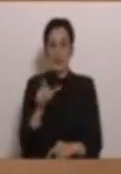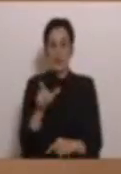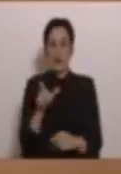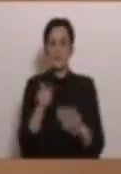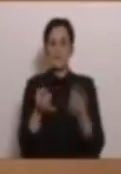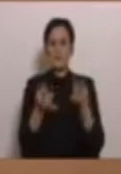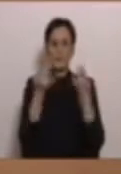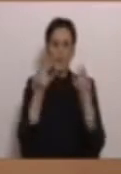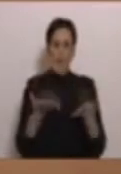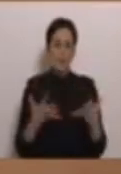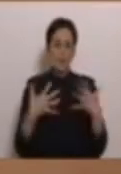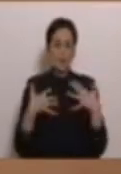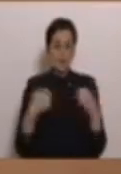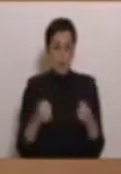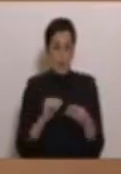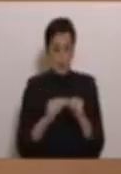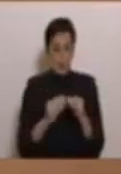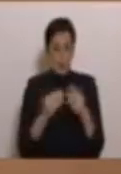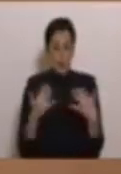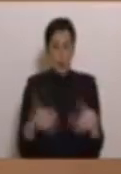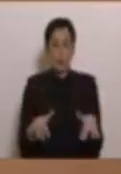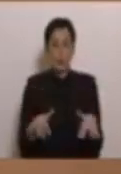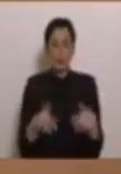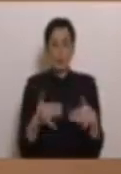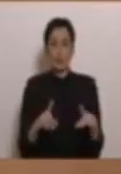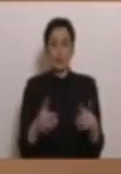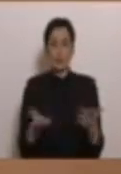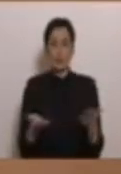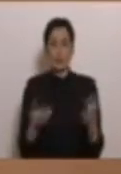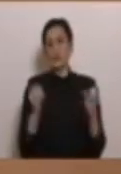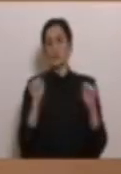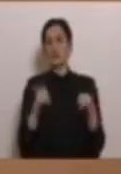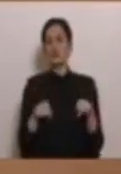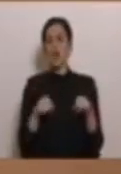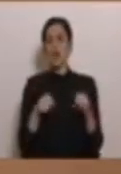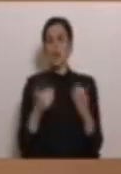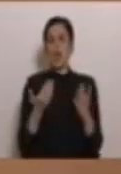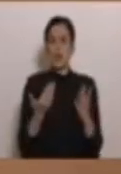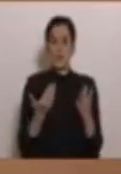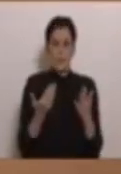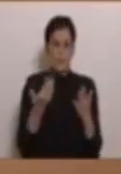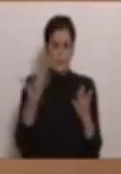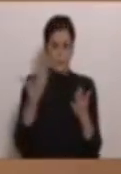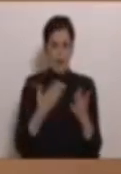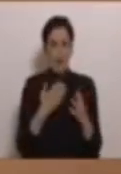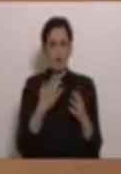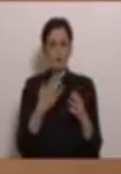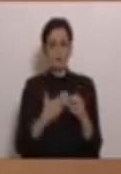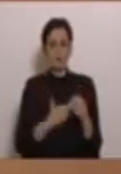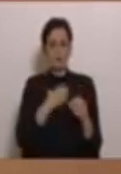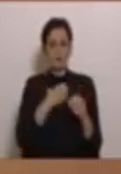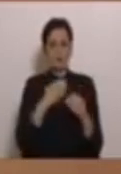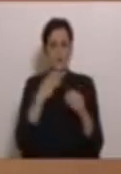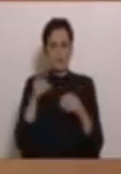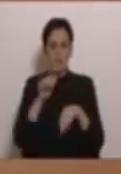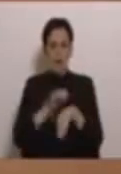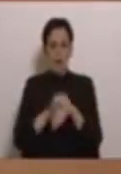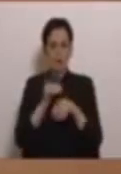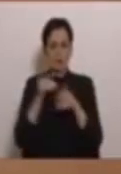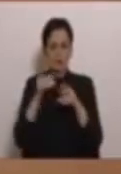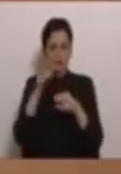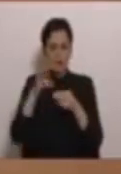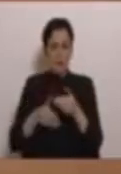ელემენტარული ჯანმრთელობის პრობლემაა უკვე, შეიძლება ასე ვთქვათ, სავალალოდ დამთავრდეს ეს ფაქტი. ხო შეიძლება, რომ ვინმეს